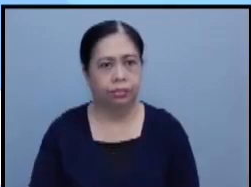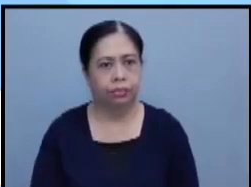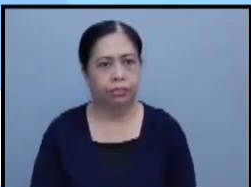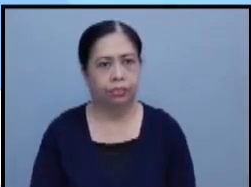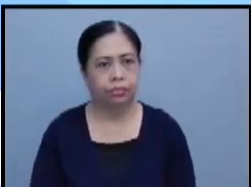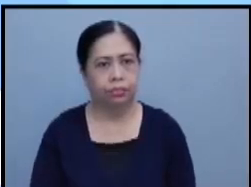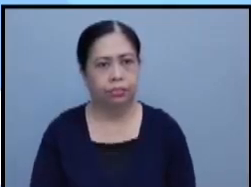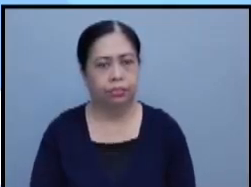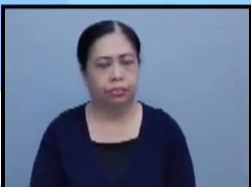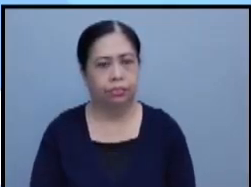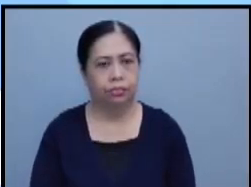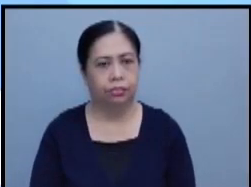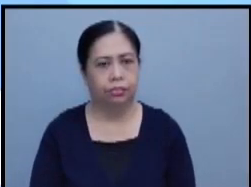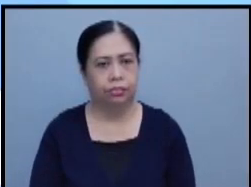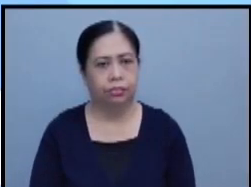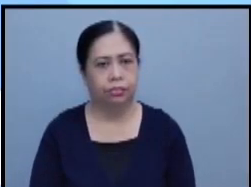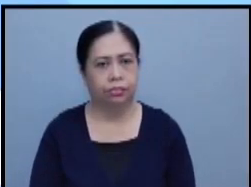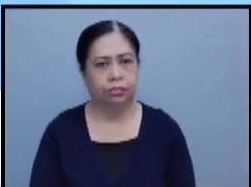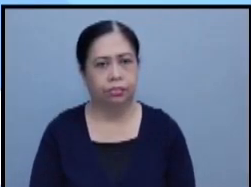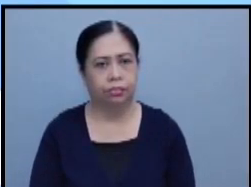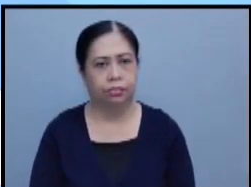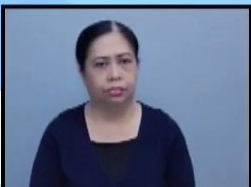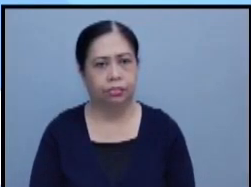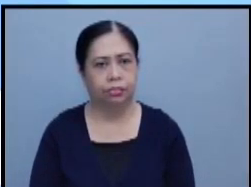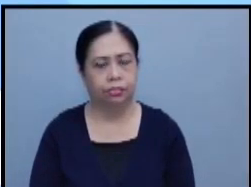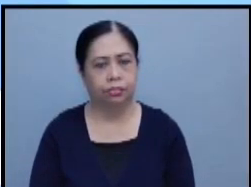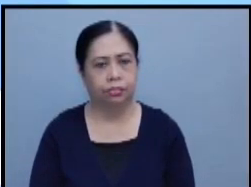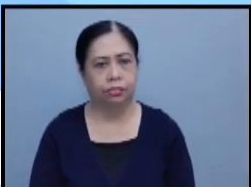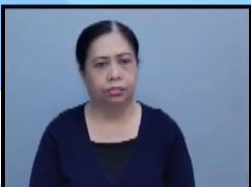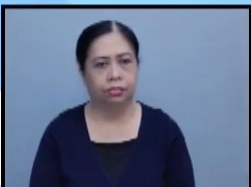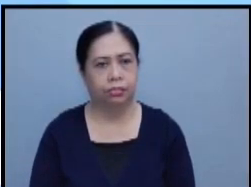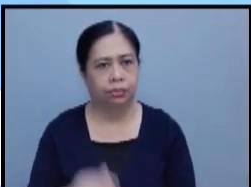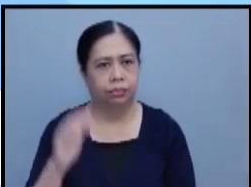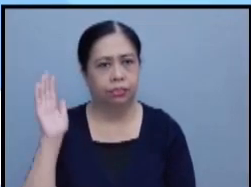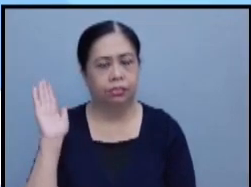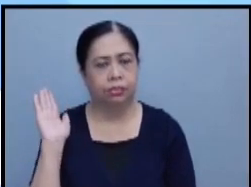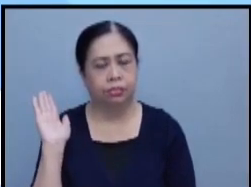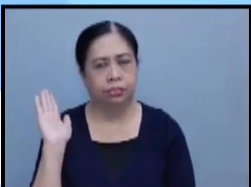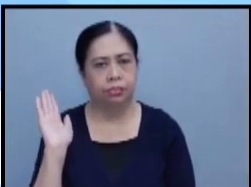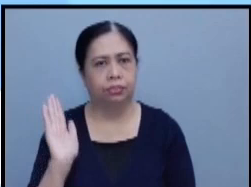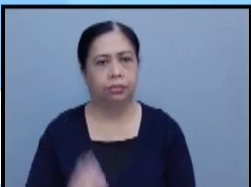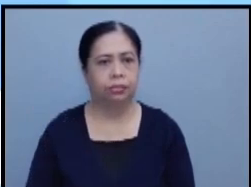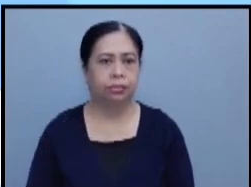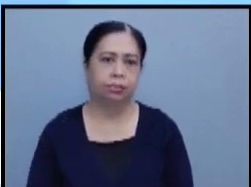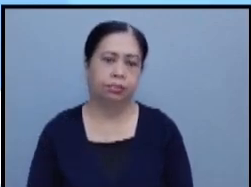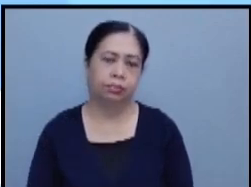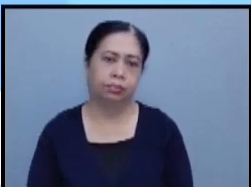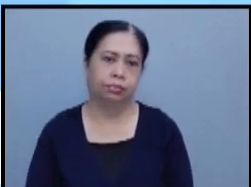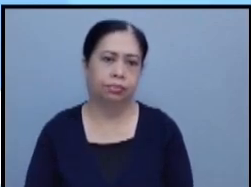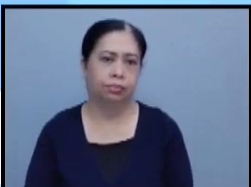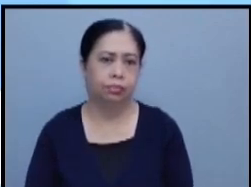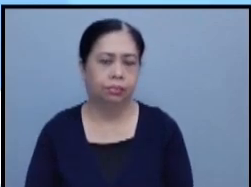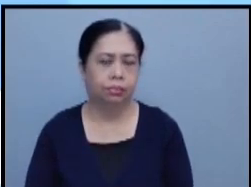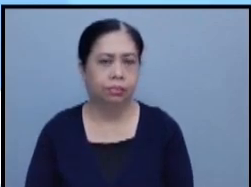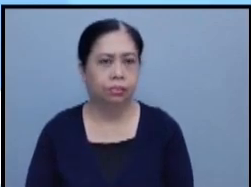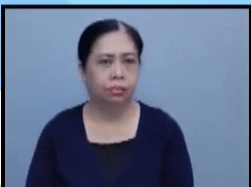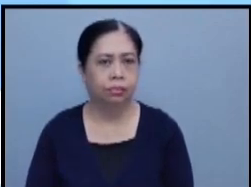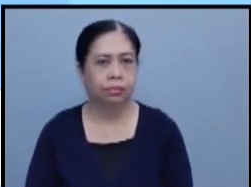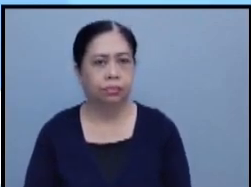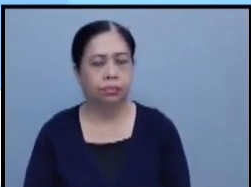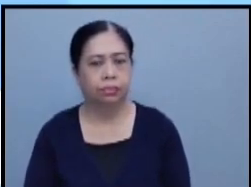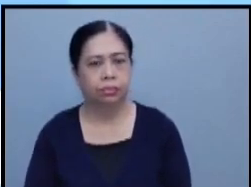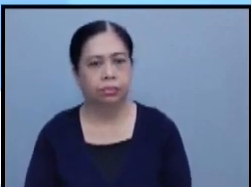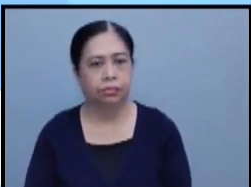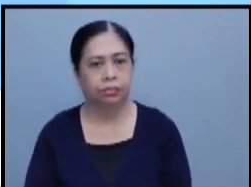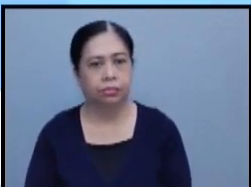Gengos Ignalaga, Raymond Joseph Javier at Juliet Manalo San Gaspar. Associate Justice naman para sa